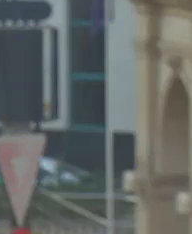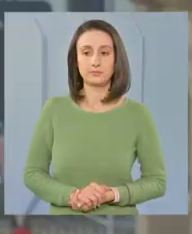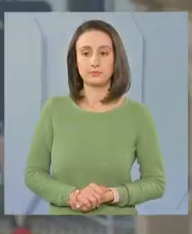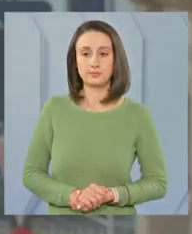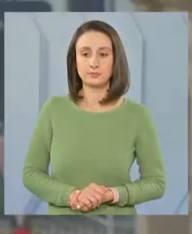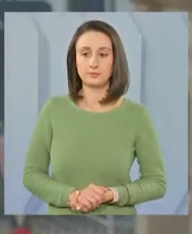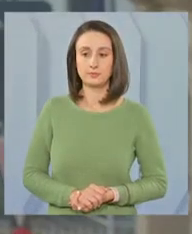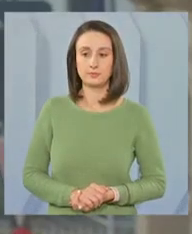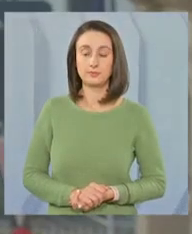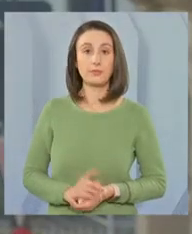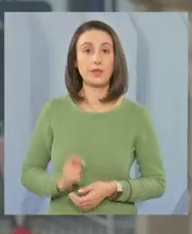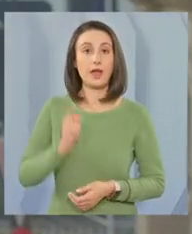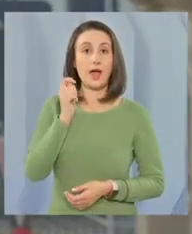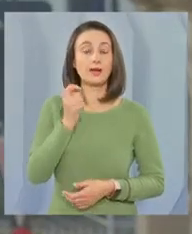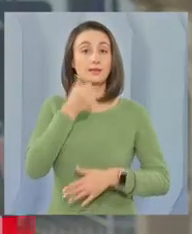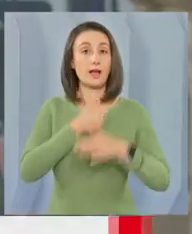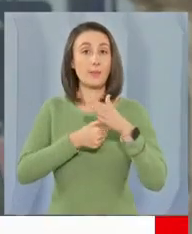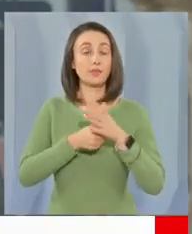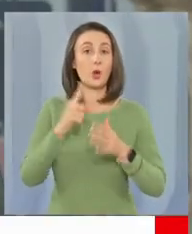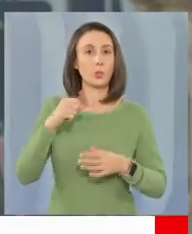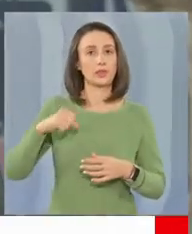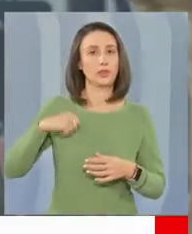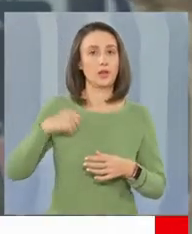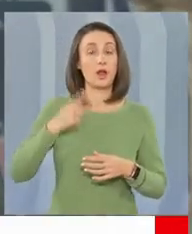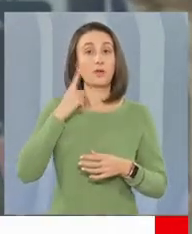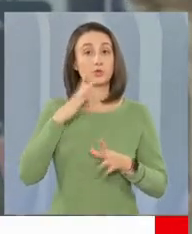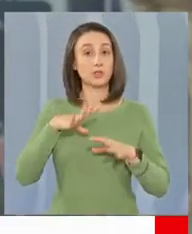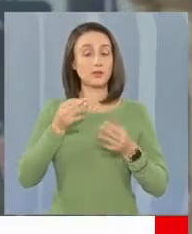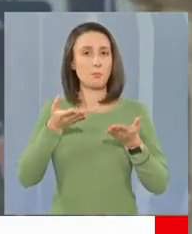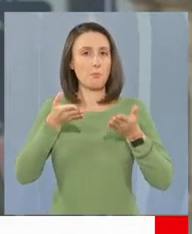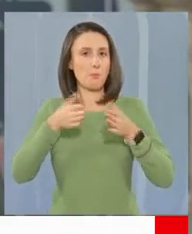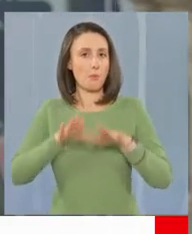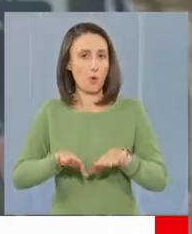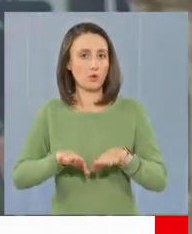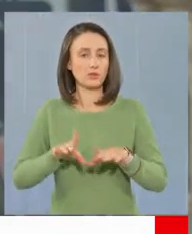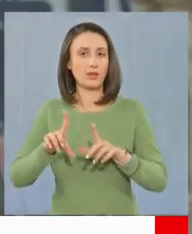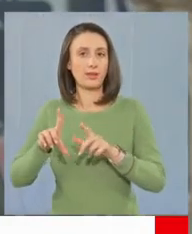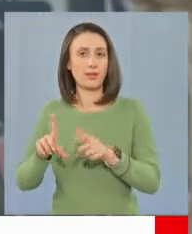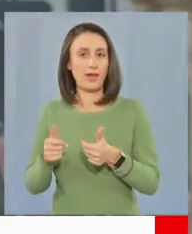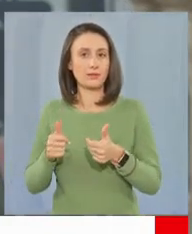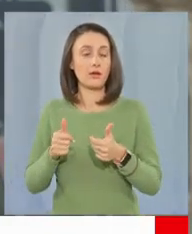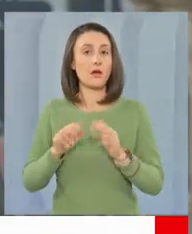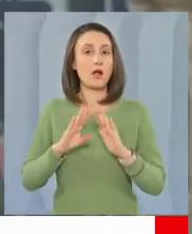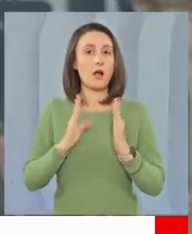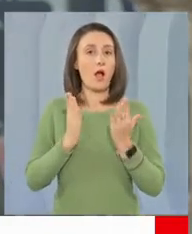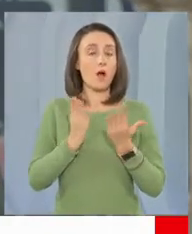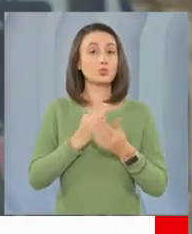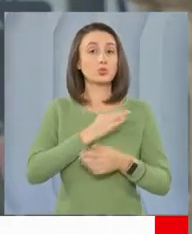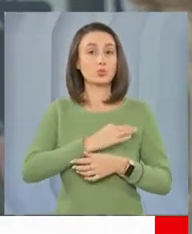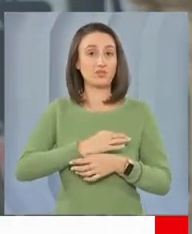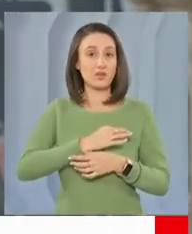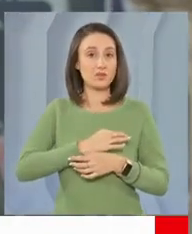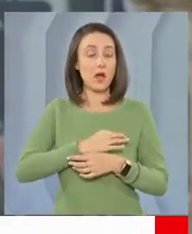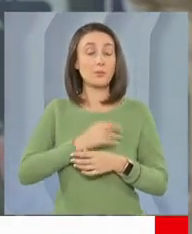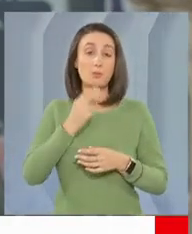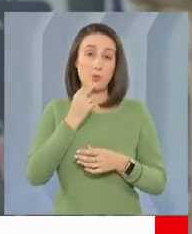este alertă în capitală un tânăr de origine asiatică a fost găsit mort într o ghenă dintr un campus Universitar Polițiștii fac cercetări